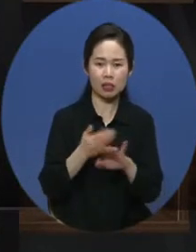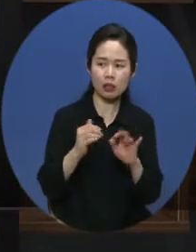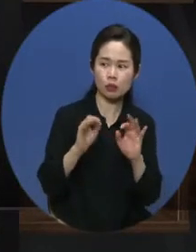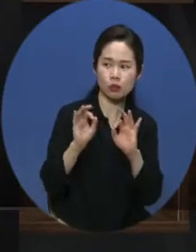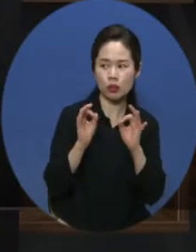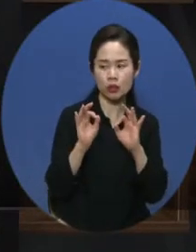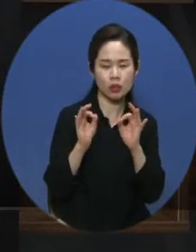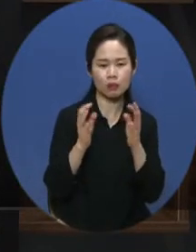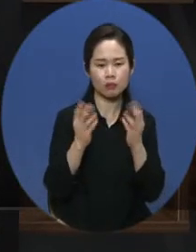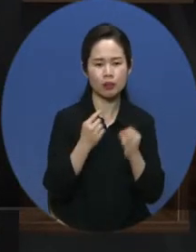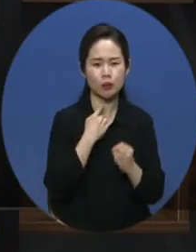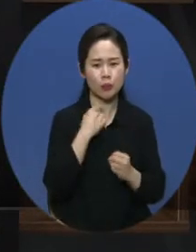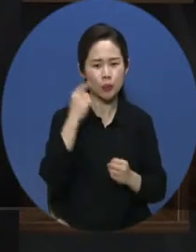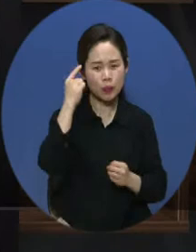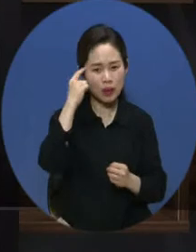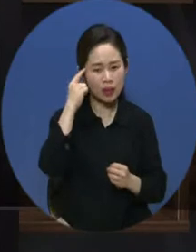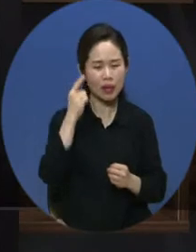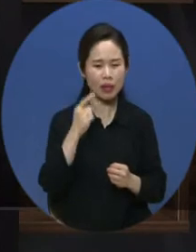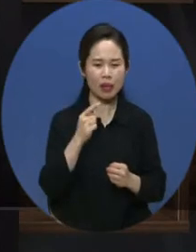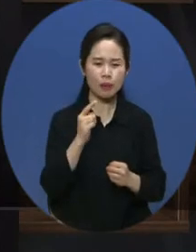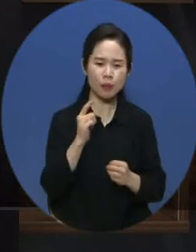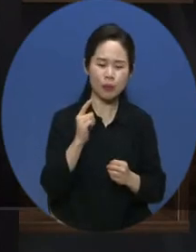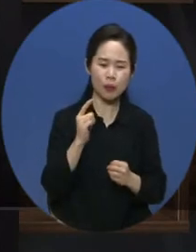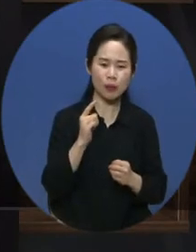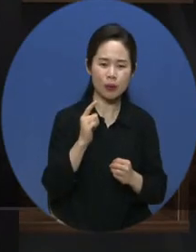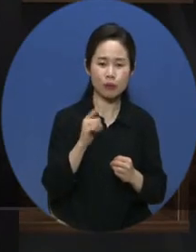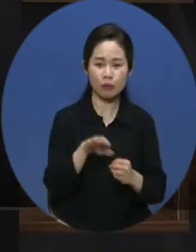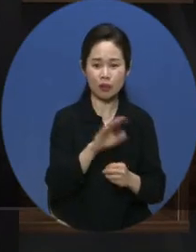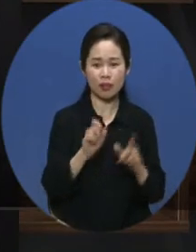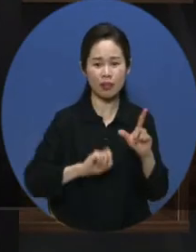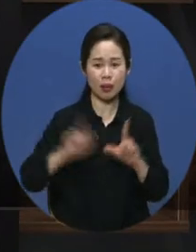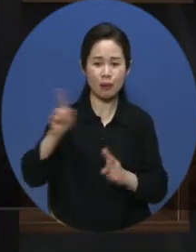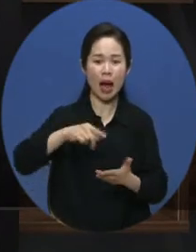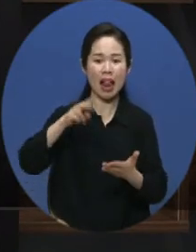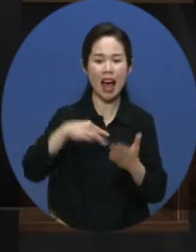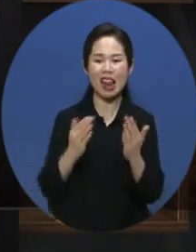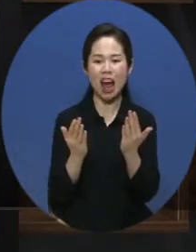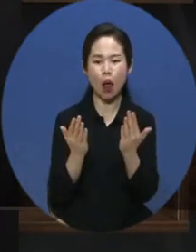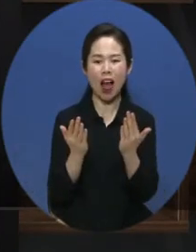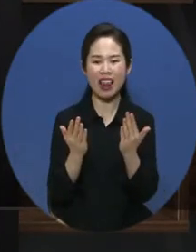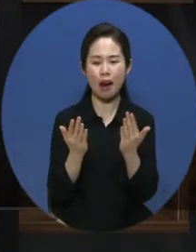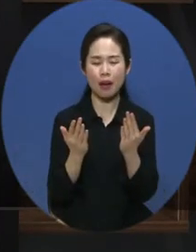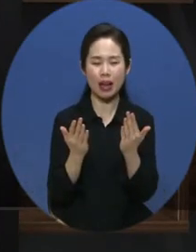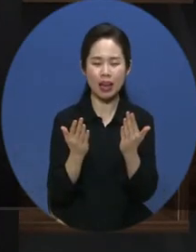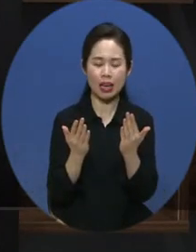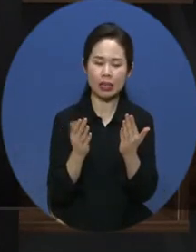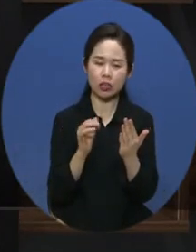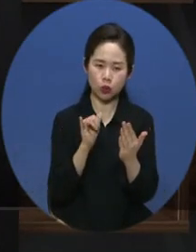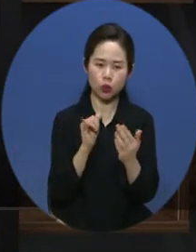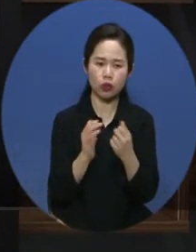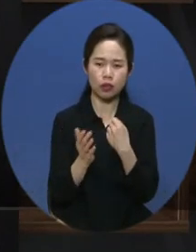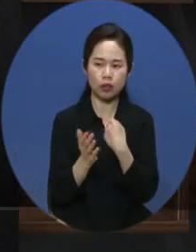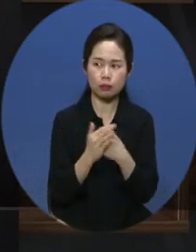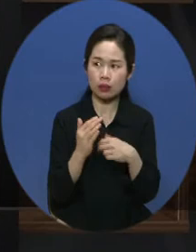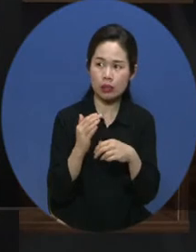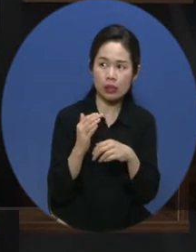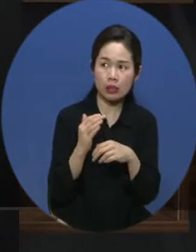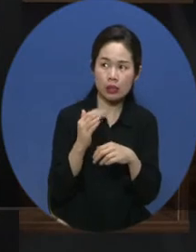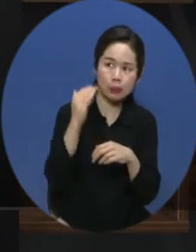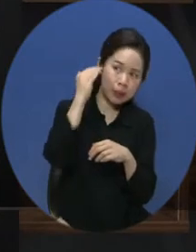봤었어요. 아무래도 소음이 발생을 하고 저희가 낭독 중심으로 독서 활동을 하다 보니까 눈치를 많이 보게